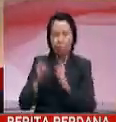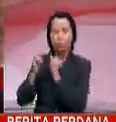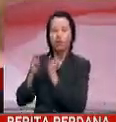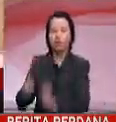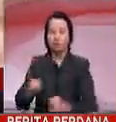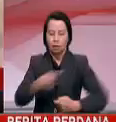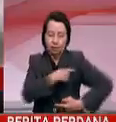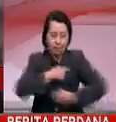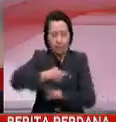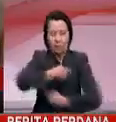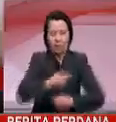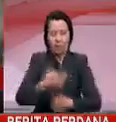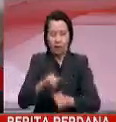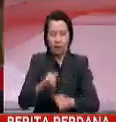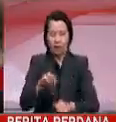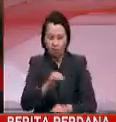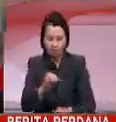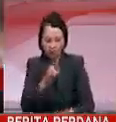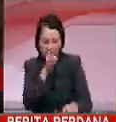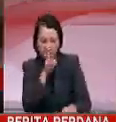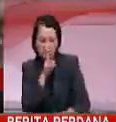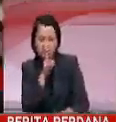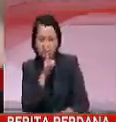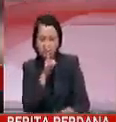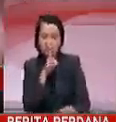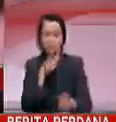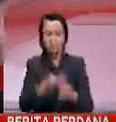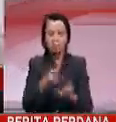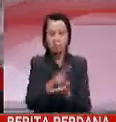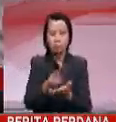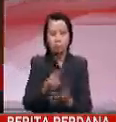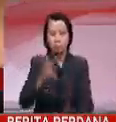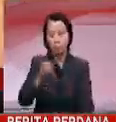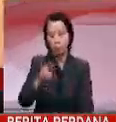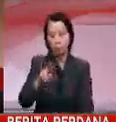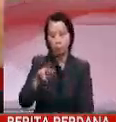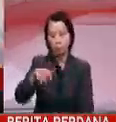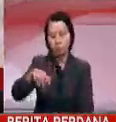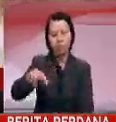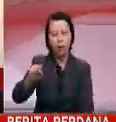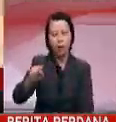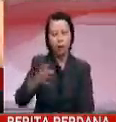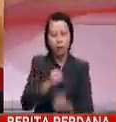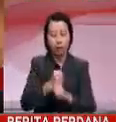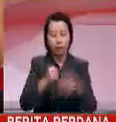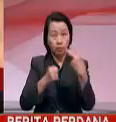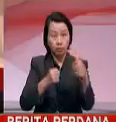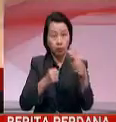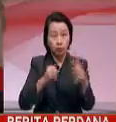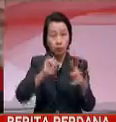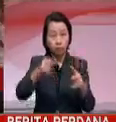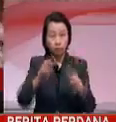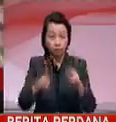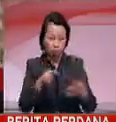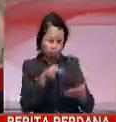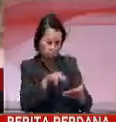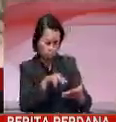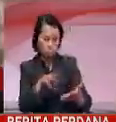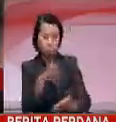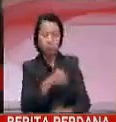individu. Video musang merah atau nama saintifiknya Vulpes Vulpes ini mendapat lebih 12 juta tontonan dan